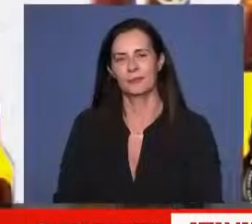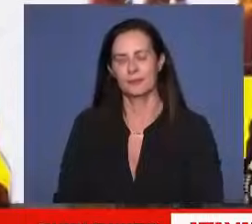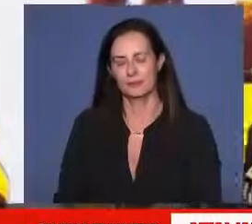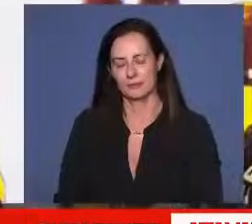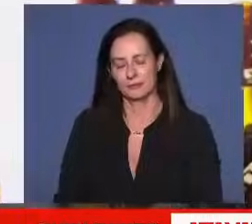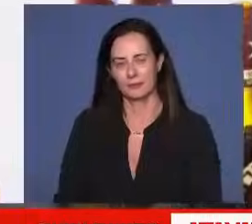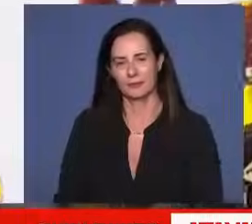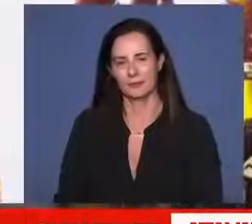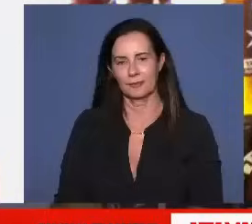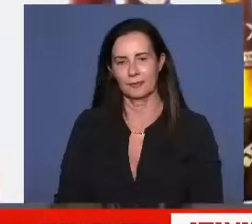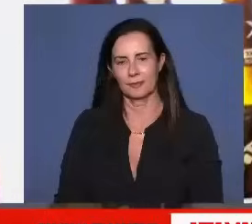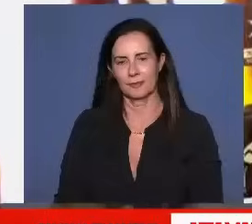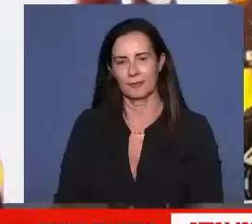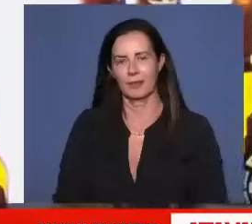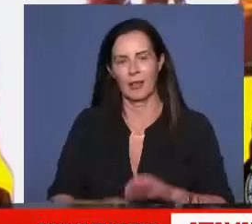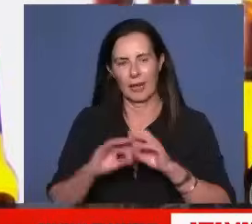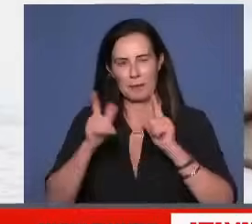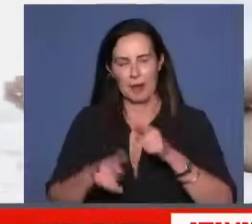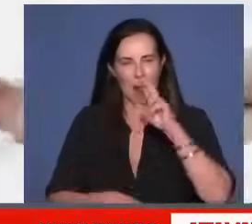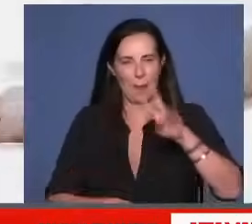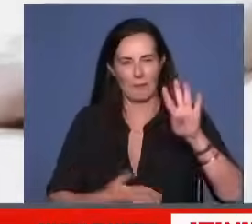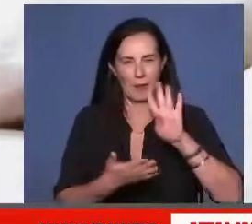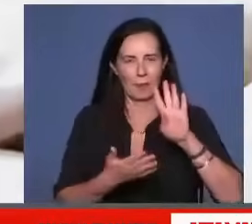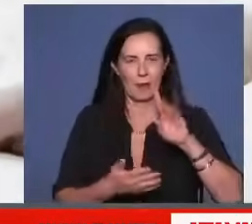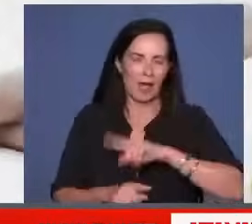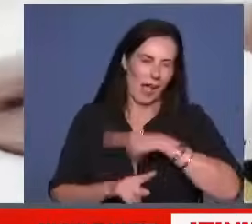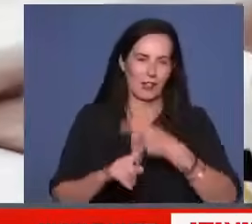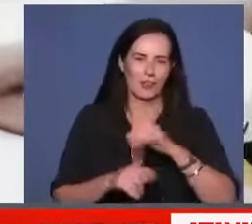יכולה לעשות שוט מצוק איתן עם הבירה לפה עם הבירה.